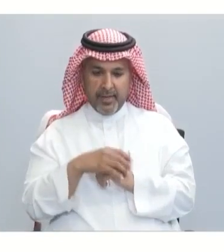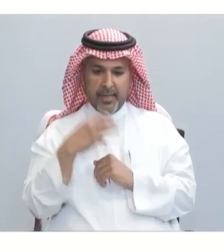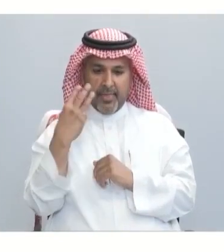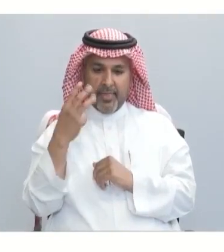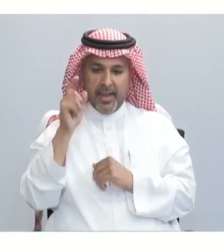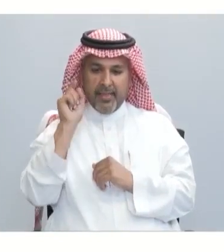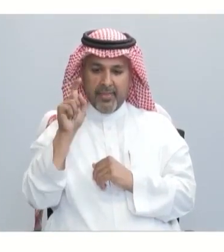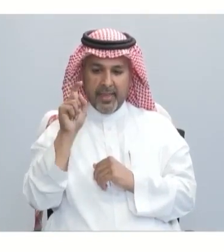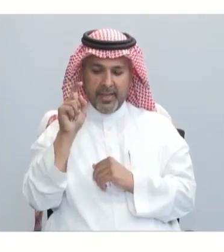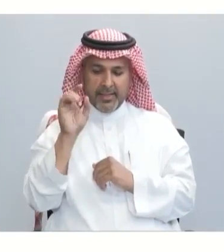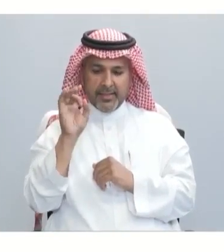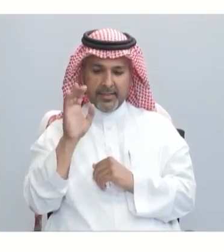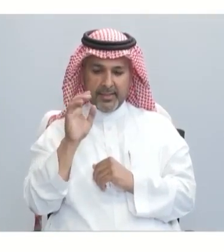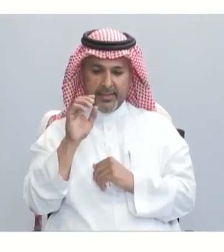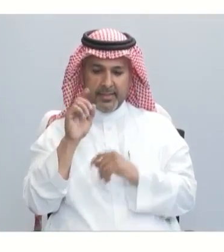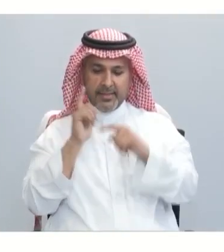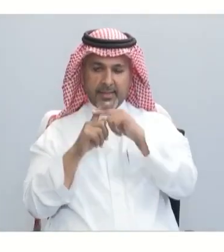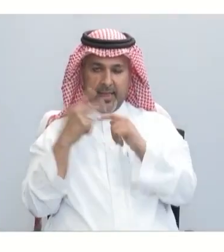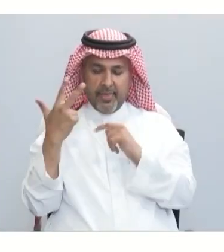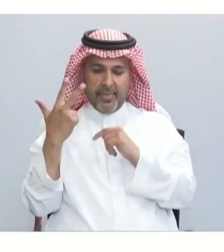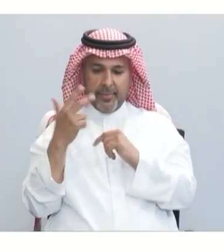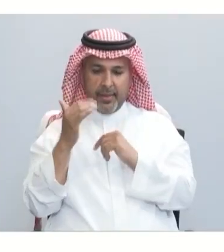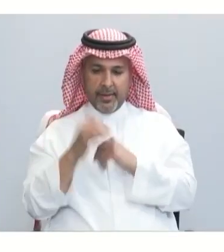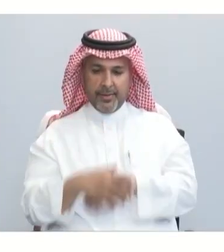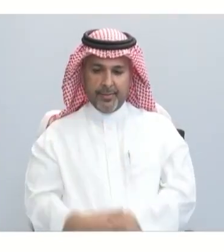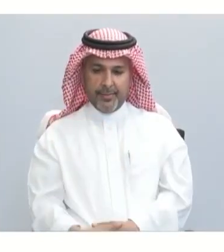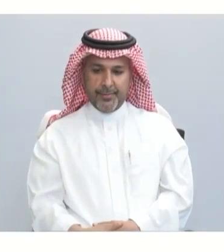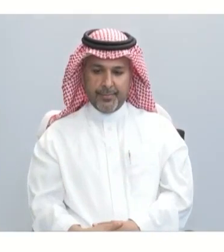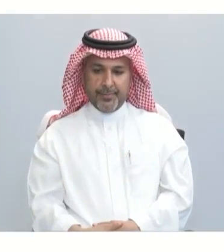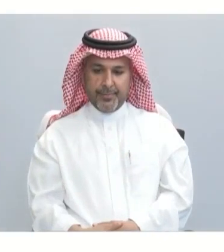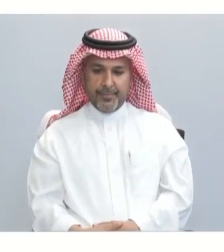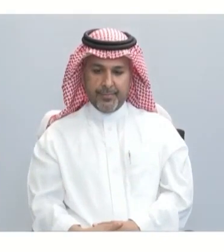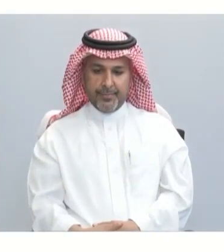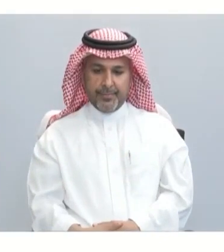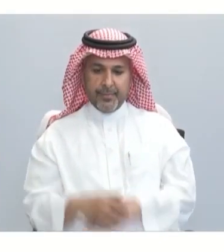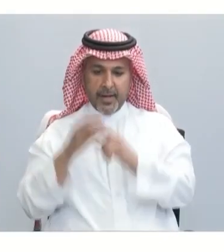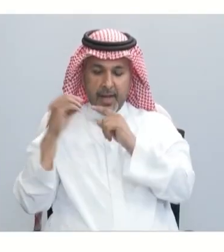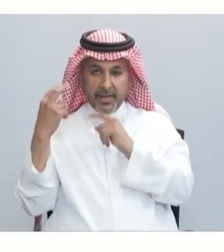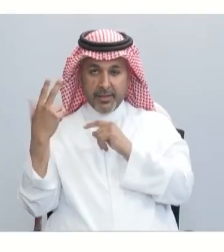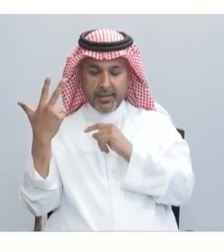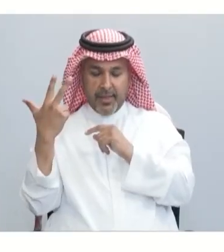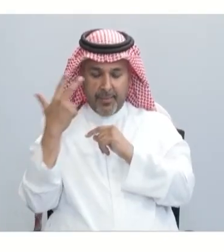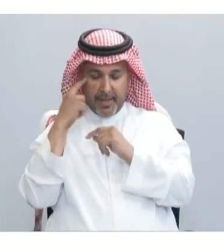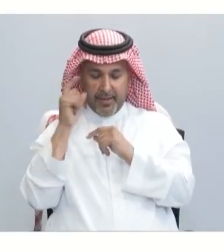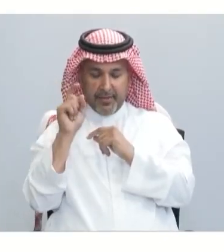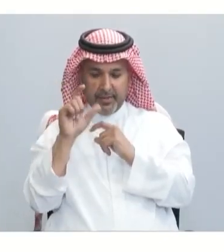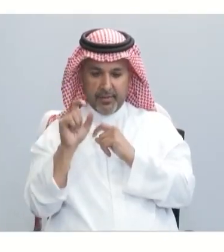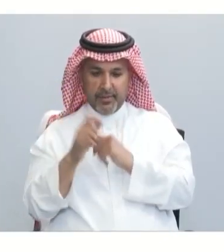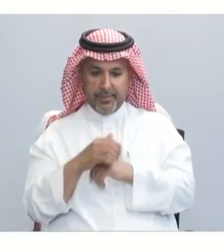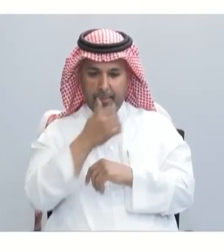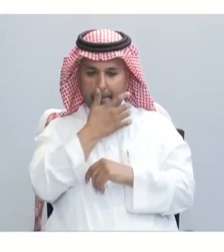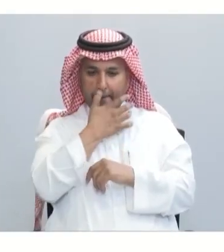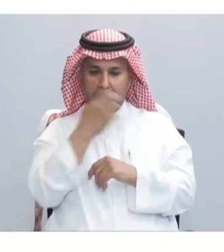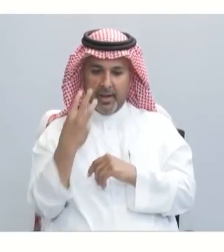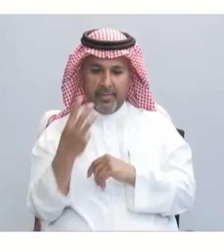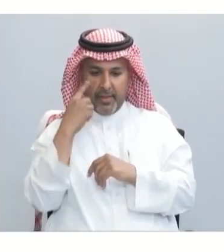ز 8 شلنا الاكس حطينا بدالها 3 اكس ز 8 وعندي هنا في البسط ايضا ناقص ث جنب الاكس على ثلا